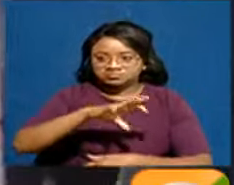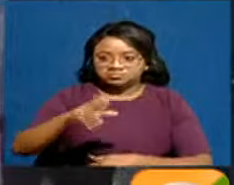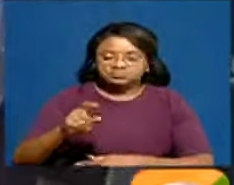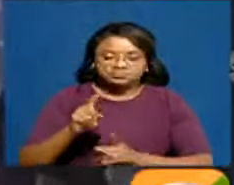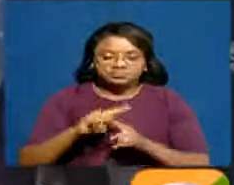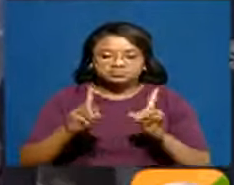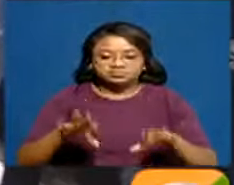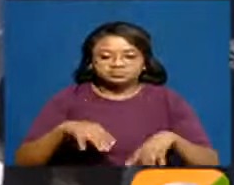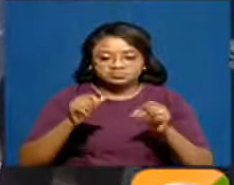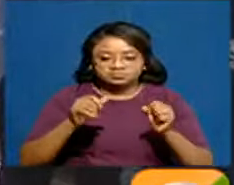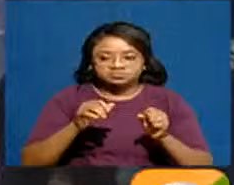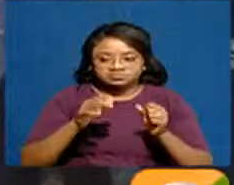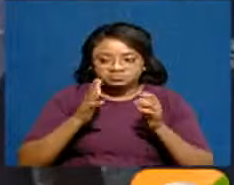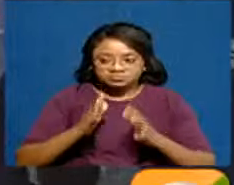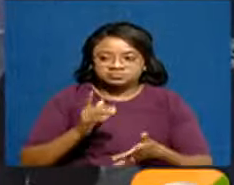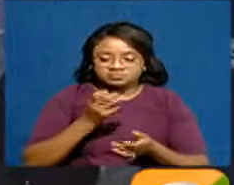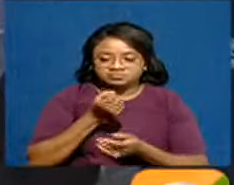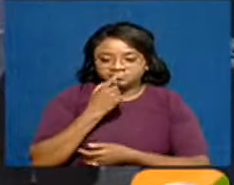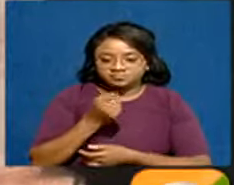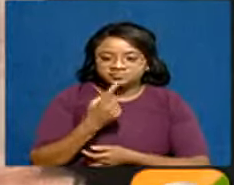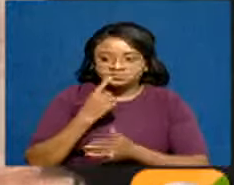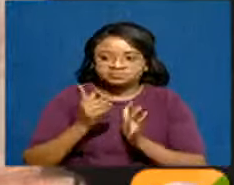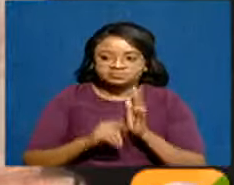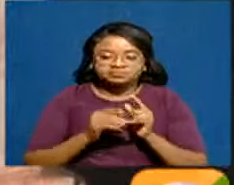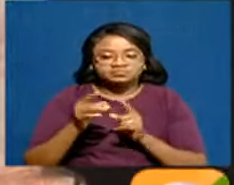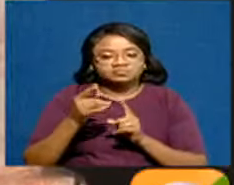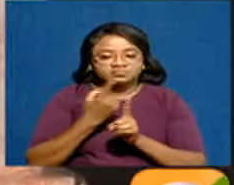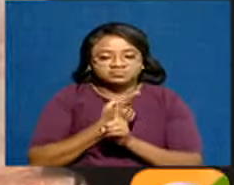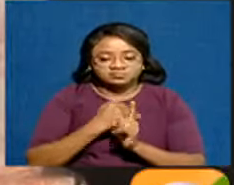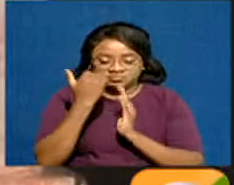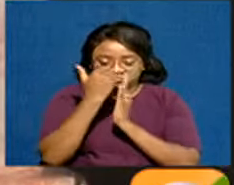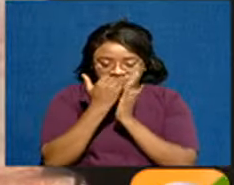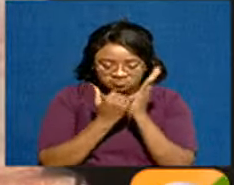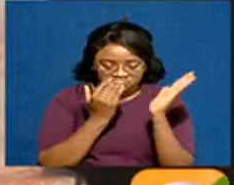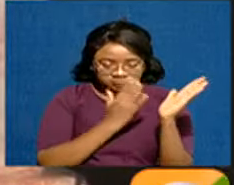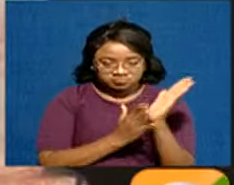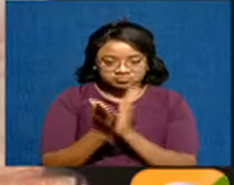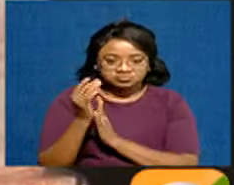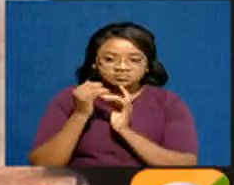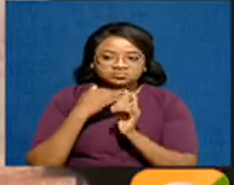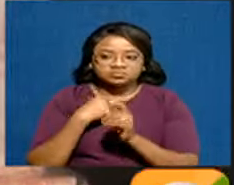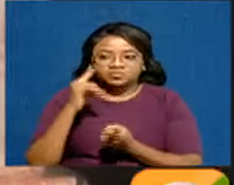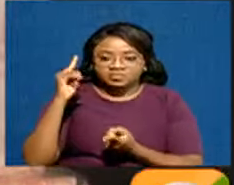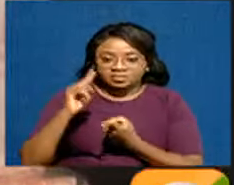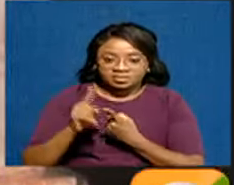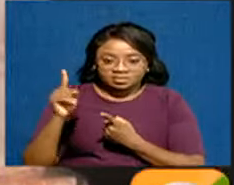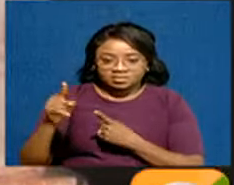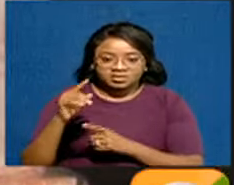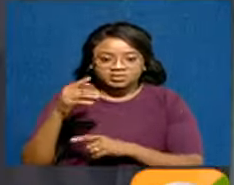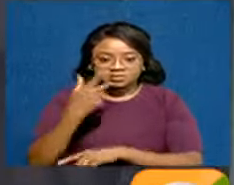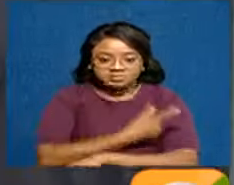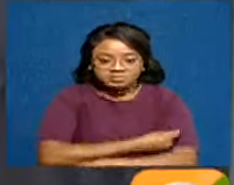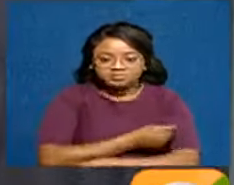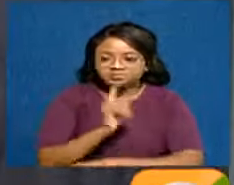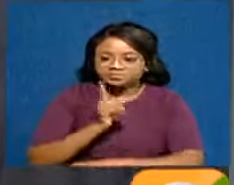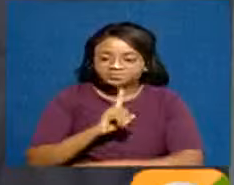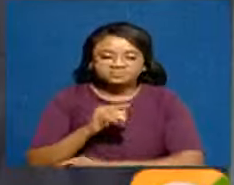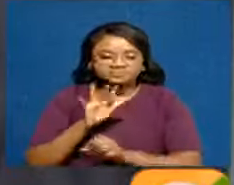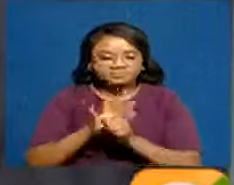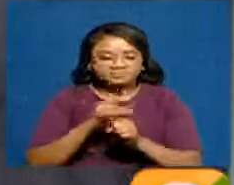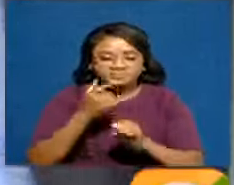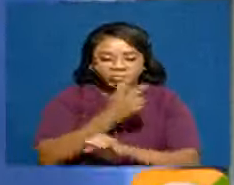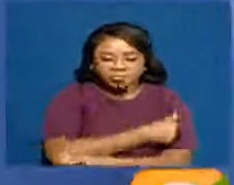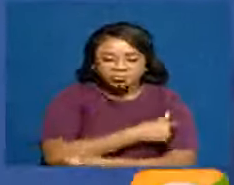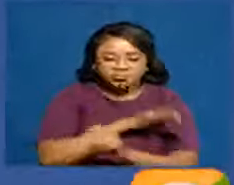wa matibabu Harry Kimtai amesema mikakati imewekwa kuzuia ukosefu wa chanjo hiyo tena. Kumekuwa na msongamano hospitalini wa